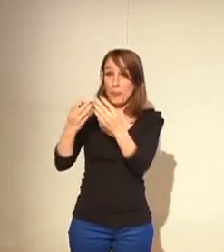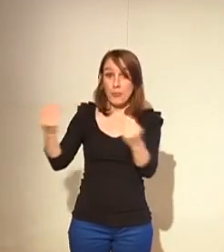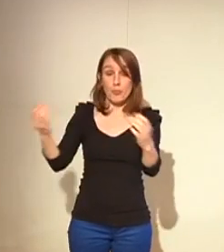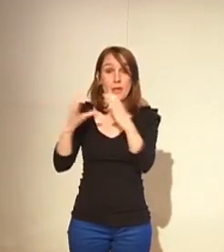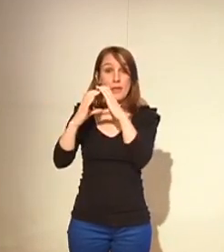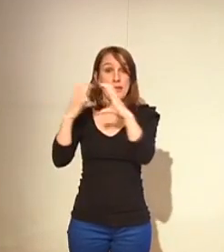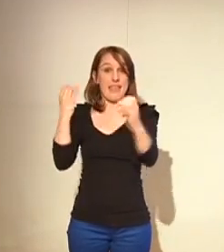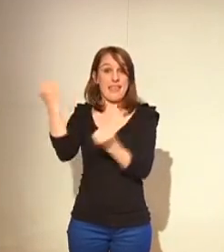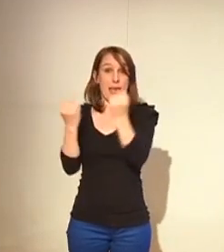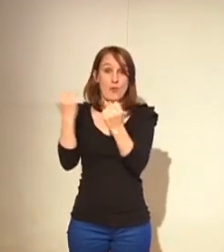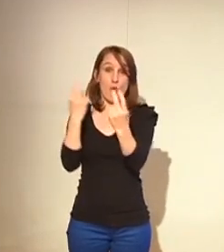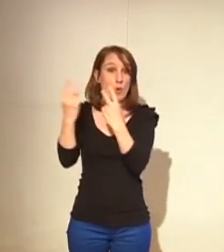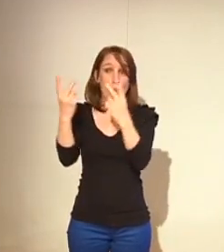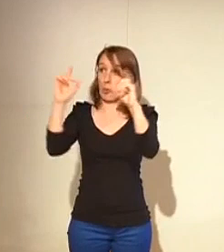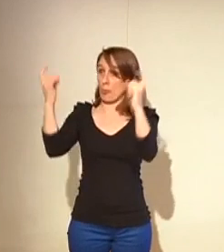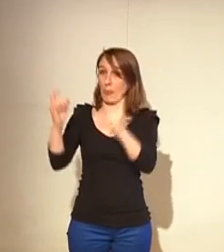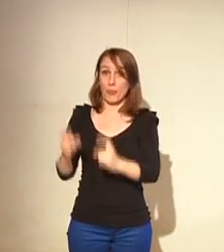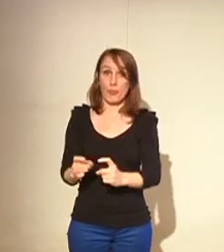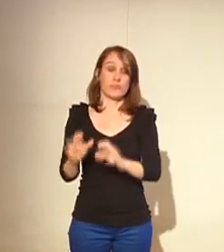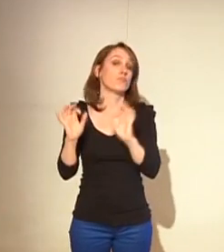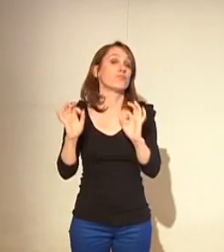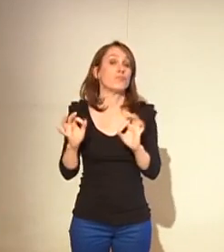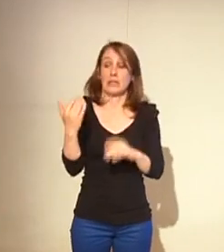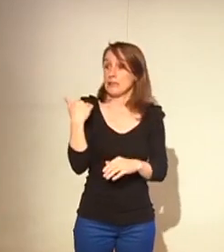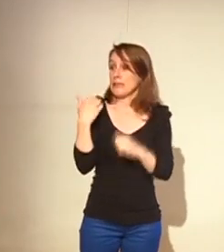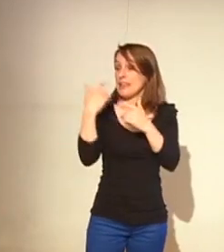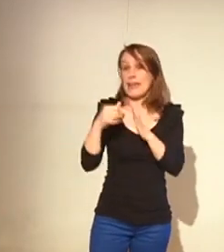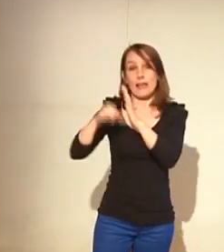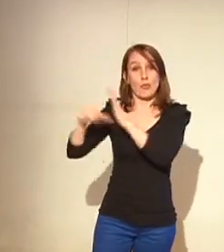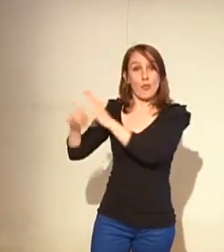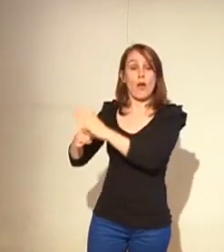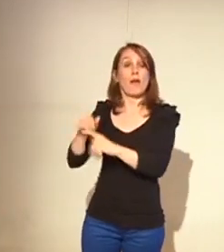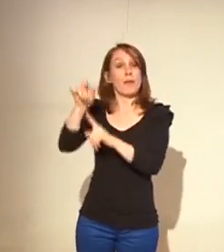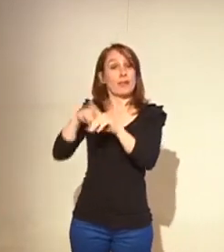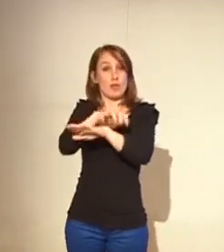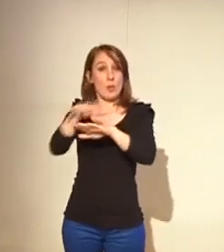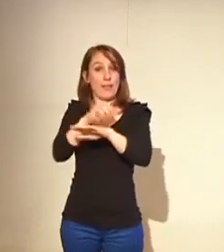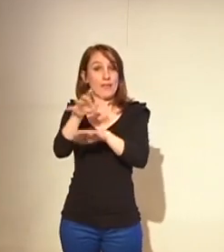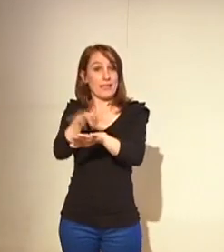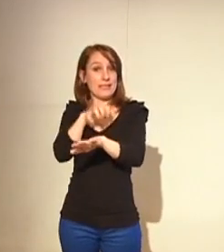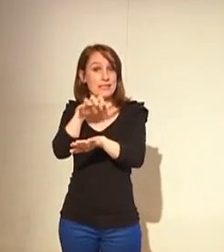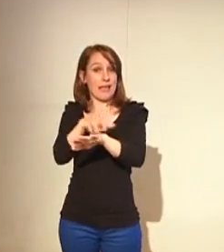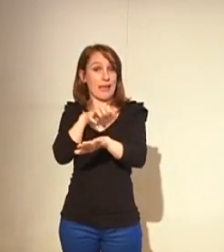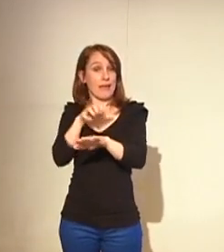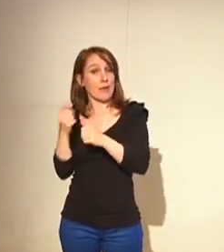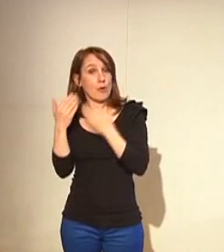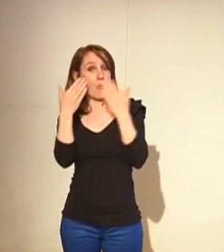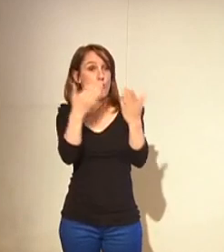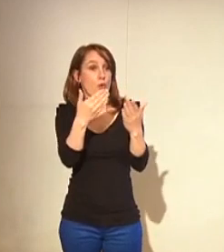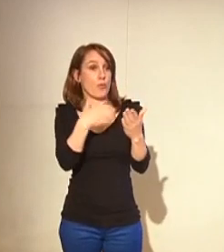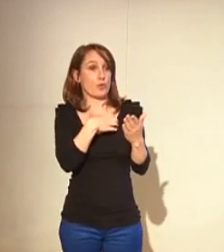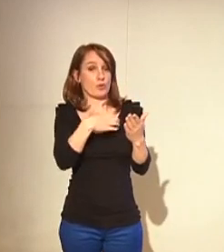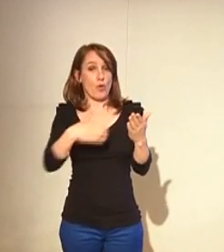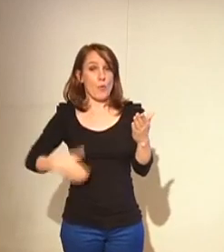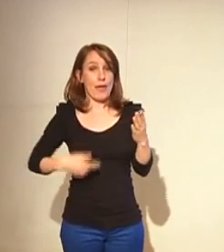sur l'autoroute d'ailleurs il y a quelques mois le préfet de liser suggérait au Mair du nord du